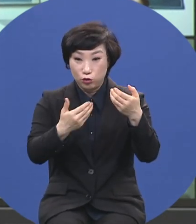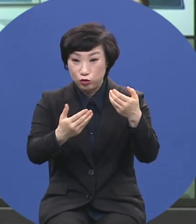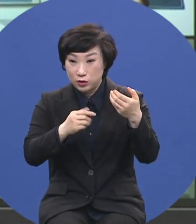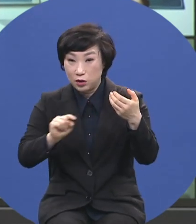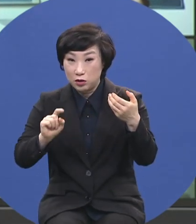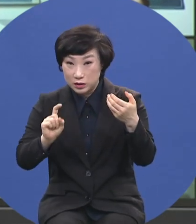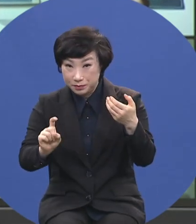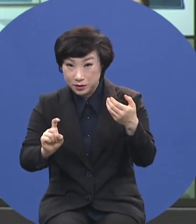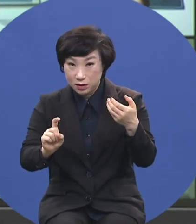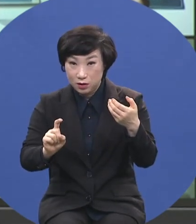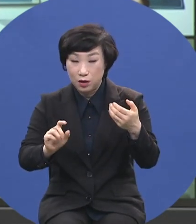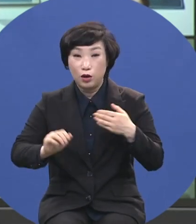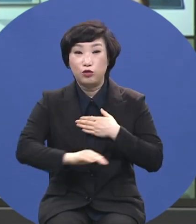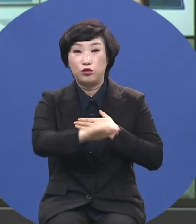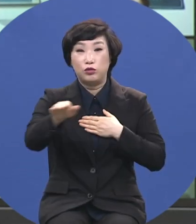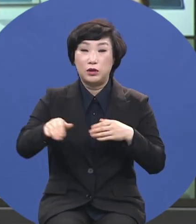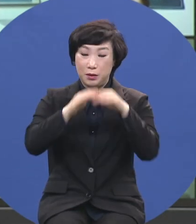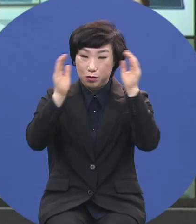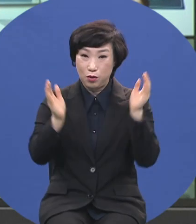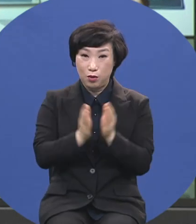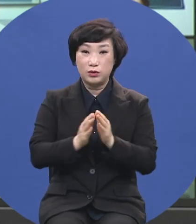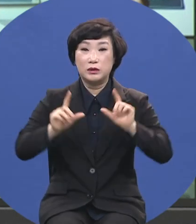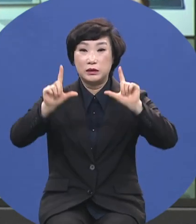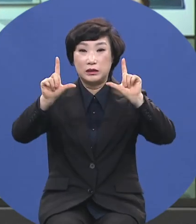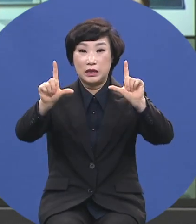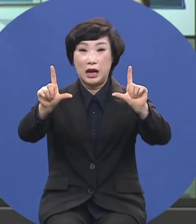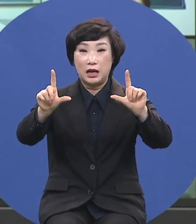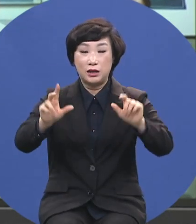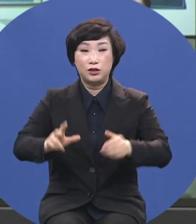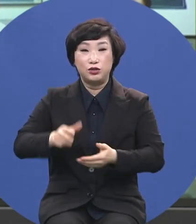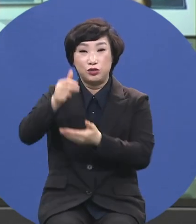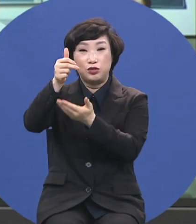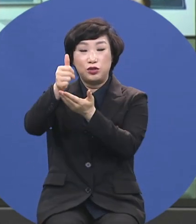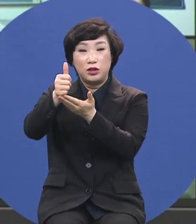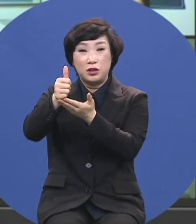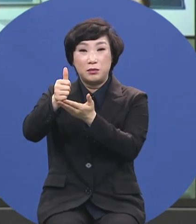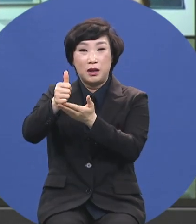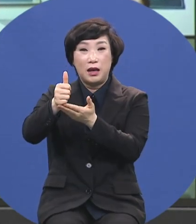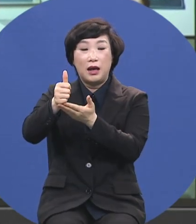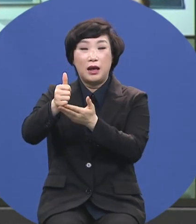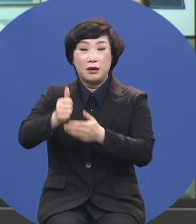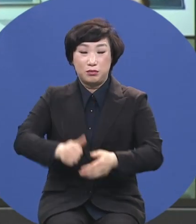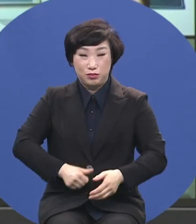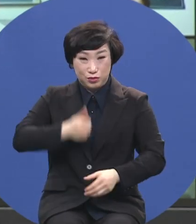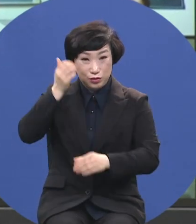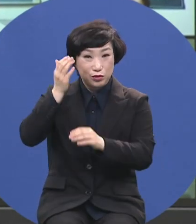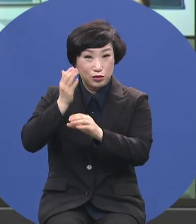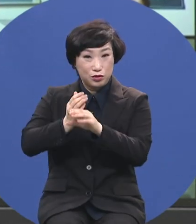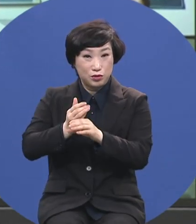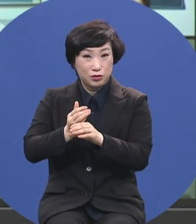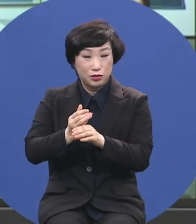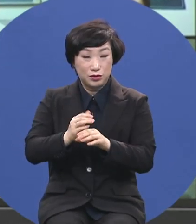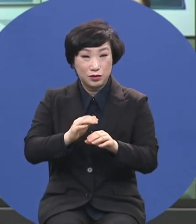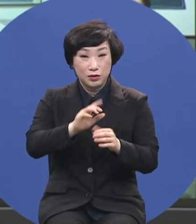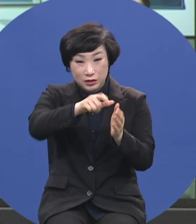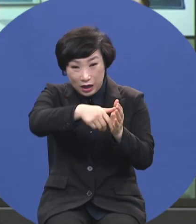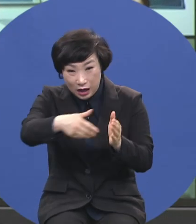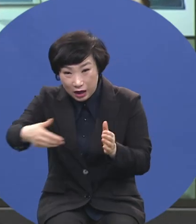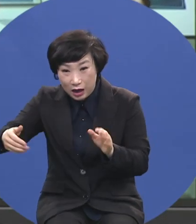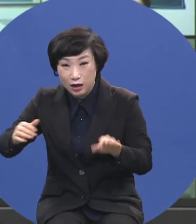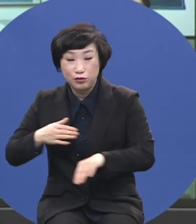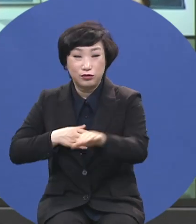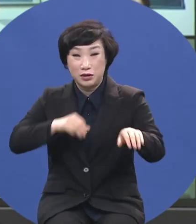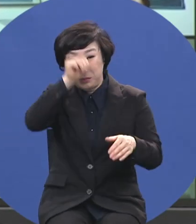10절에 우리의 모든 날이 주의 분노 중에 지나가며